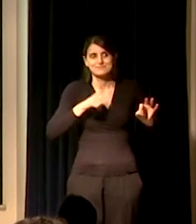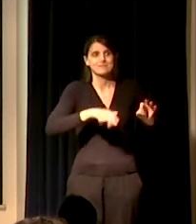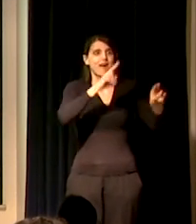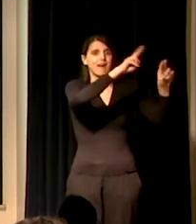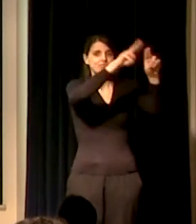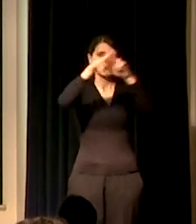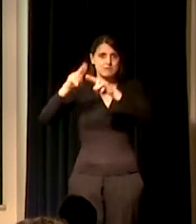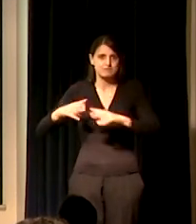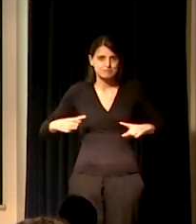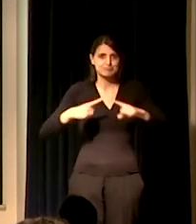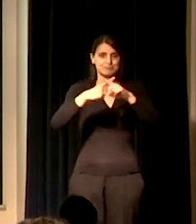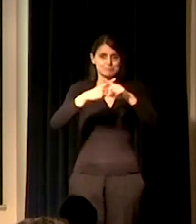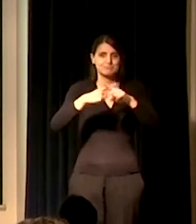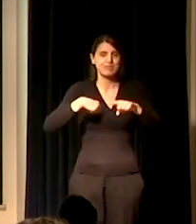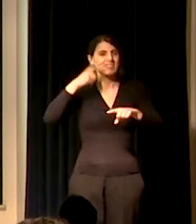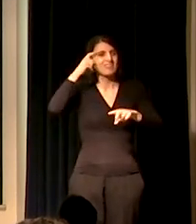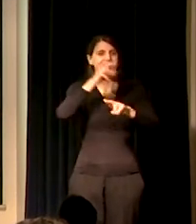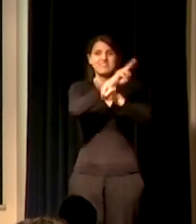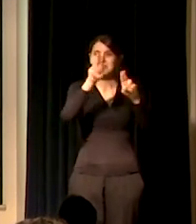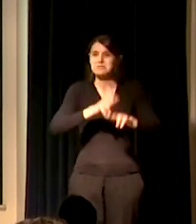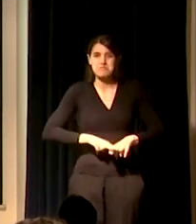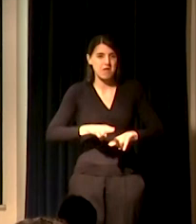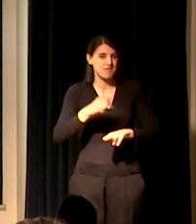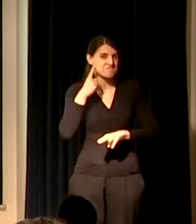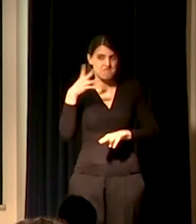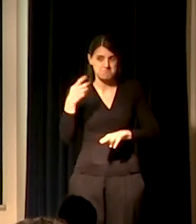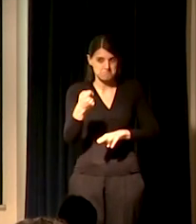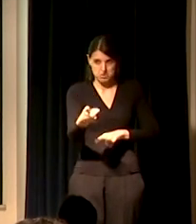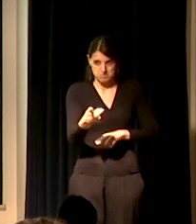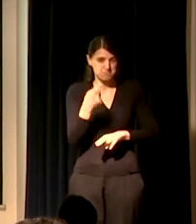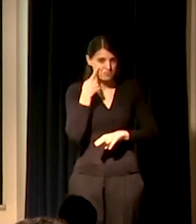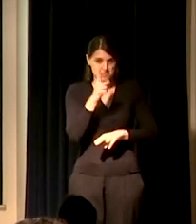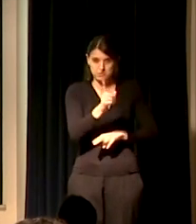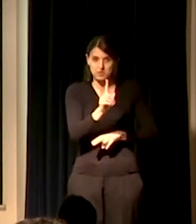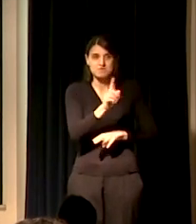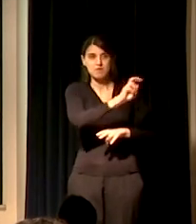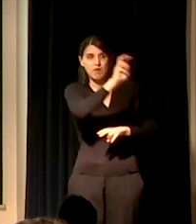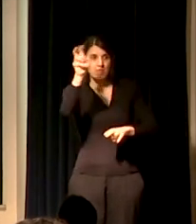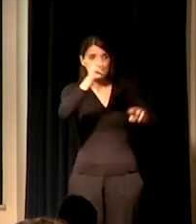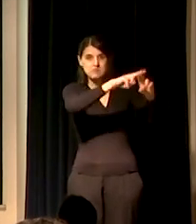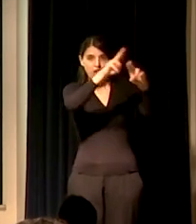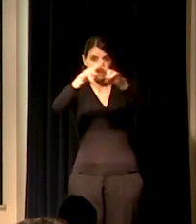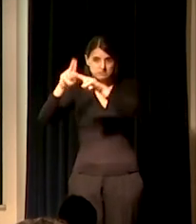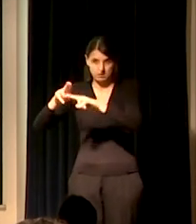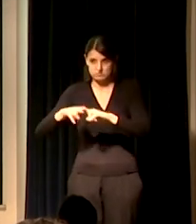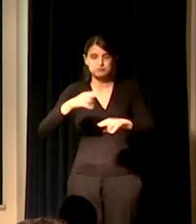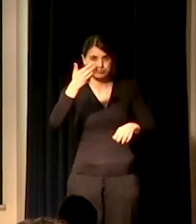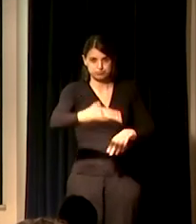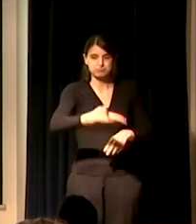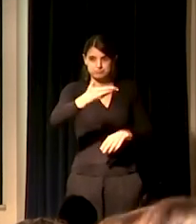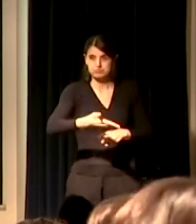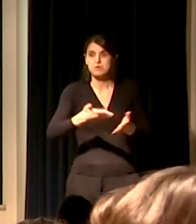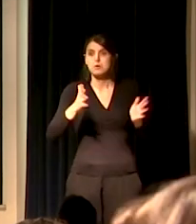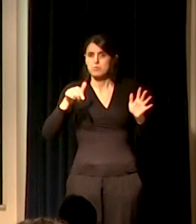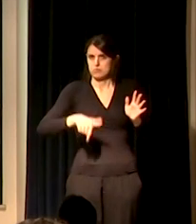dies internacionals que potser no es coneixen tant com d'altres que es fan més actes des de fa més temps, però